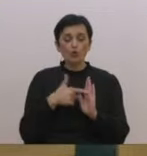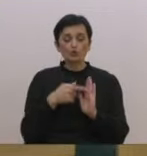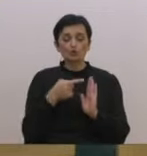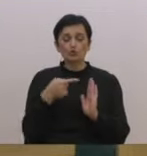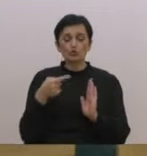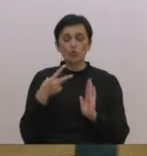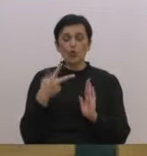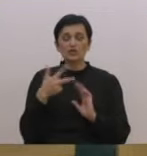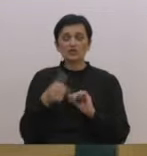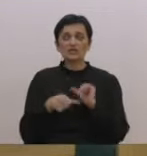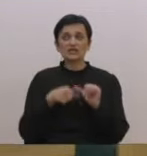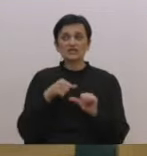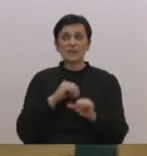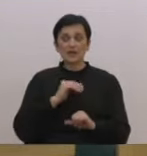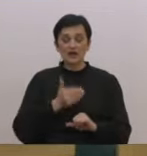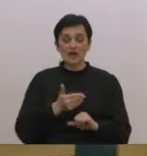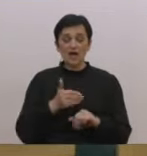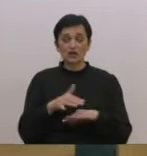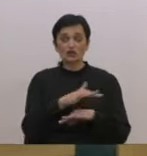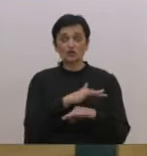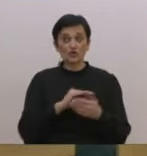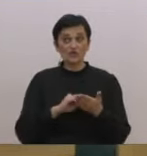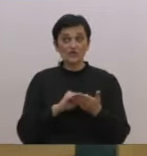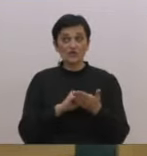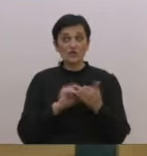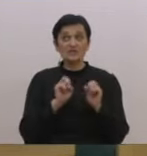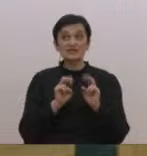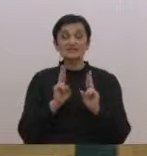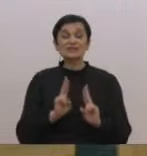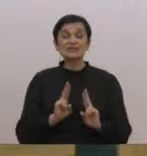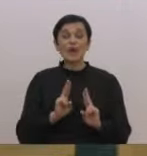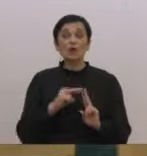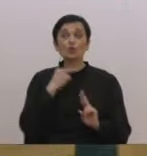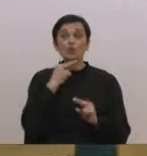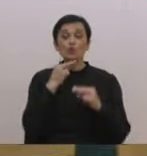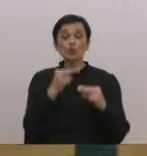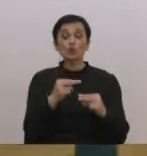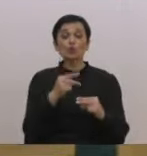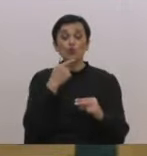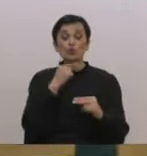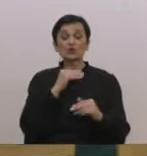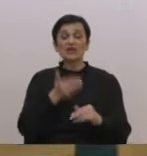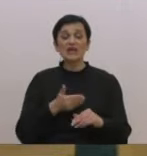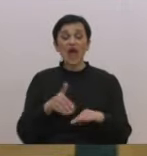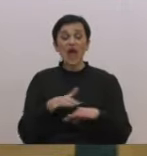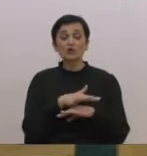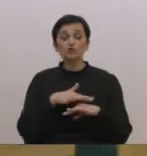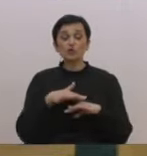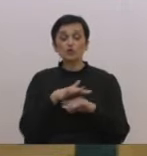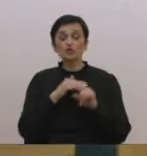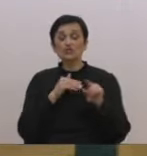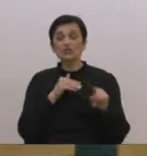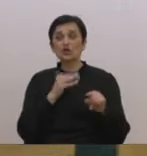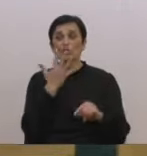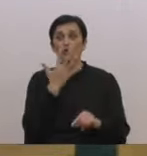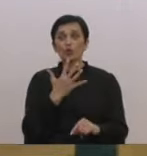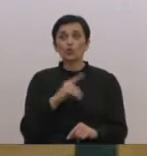2017-2023 წლებში კერძო სექტორს ვიმეორებ და სპეციალურად ამახვილებ ყურადღებას კერძო სექტორზე